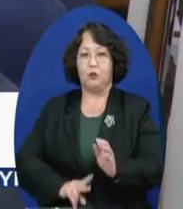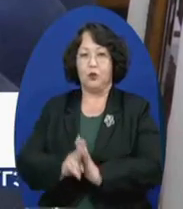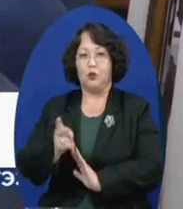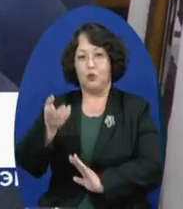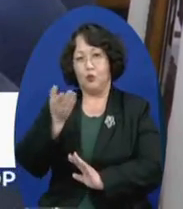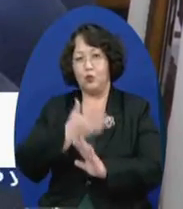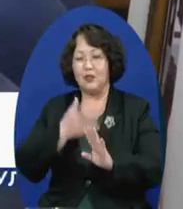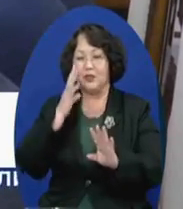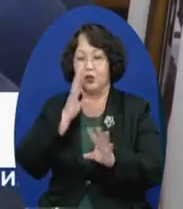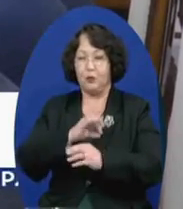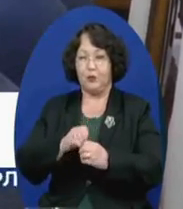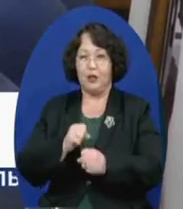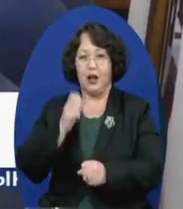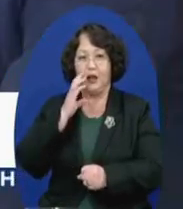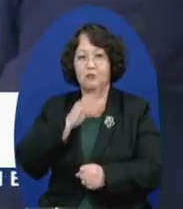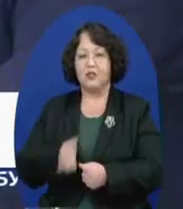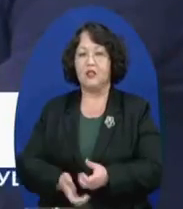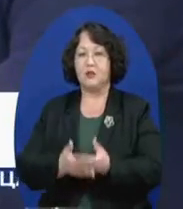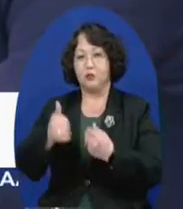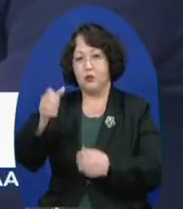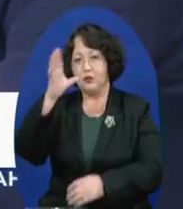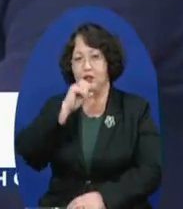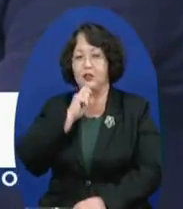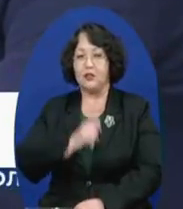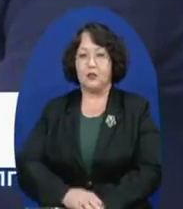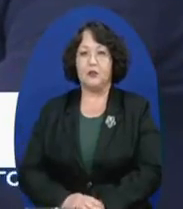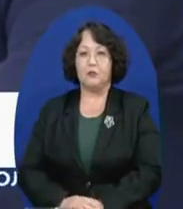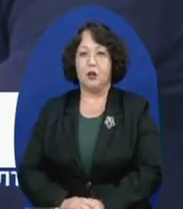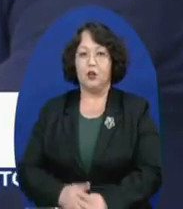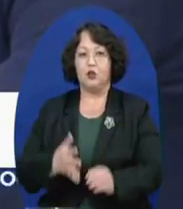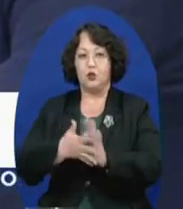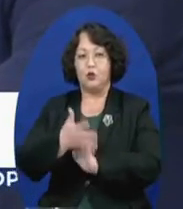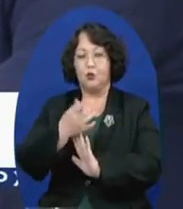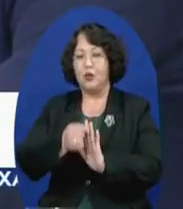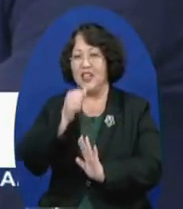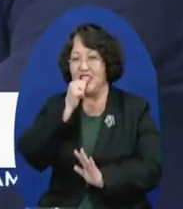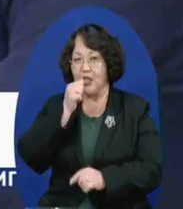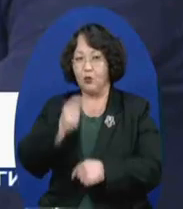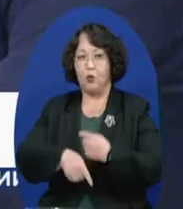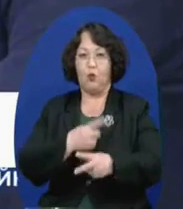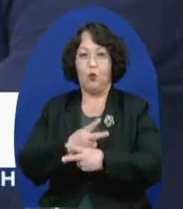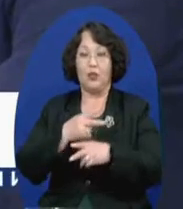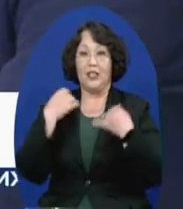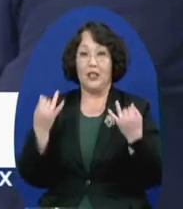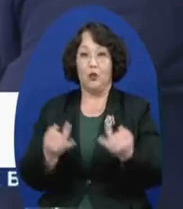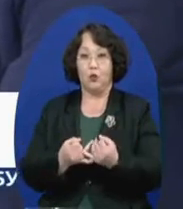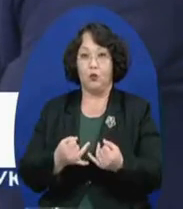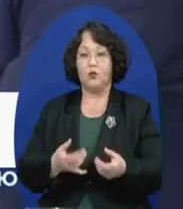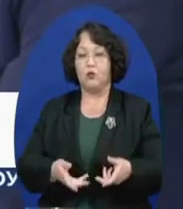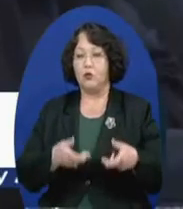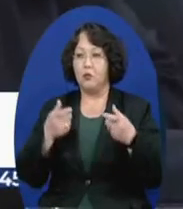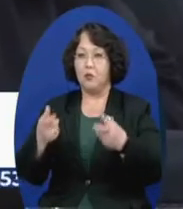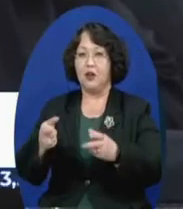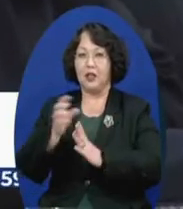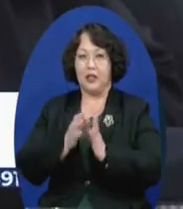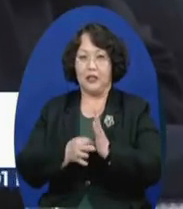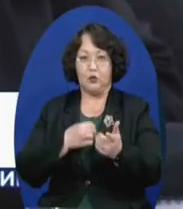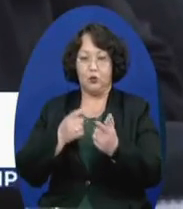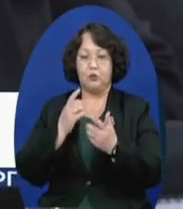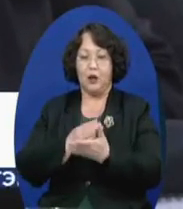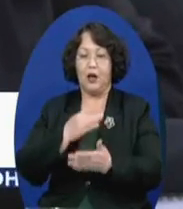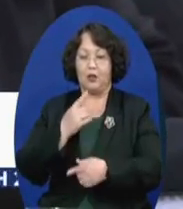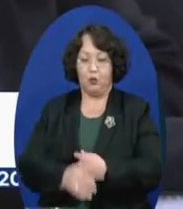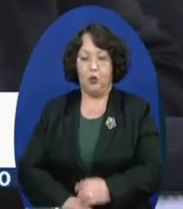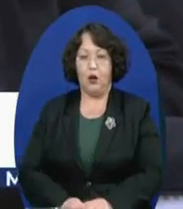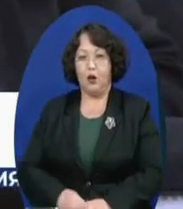хэмжээнүүдийг дэмжиж байгаагаан ерөнхий сайд уулзалтын үеэр тэмдэглэлээ. Мөн төсвийн хэмнэлтийн тухай хуулийг улсын хурал өргөн барьж хэлэлцүүлж байгааг